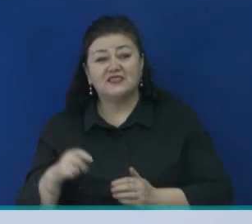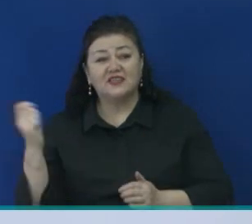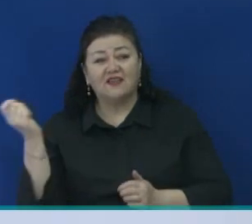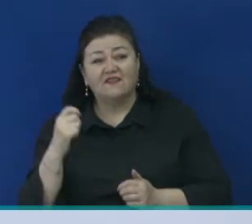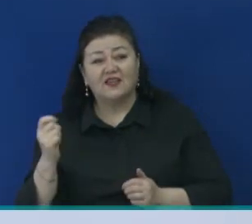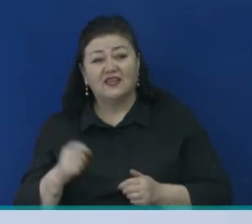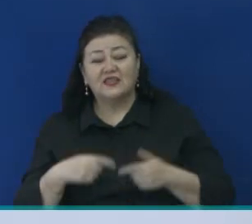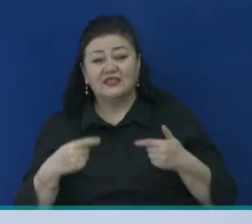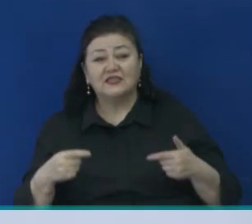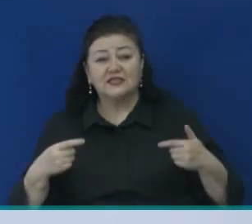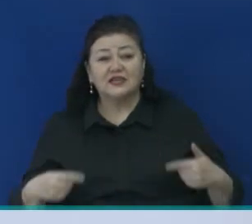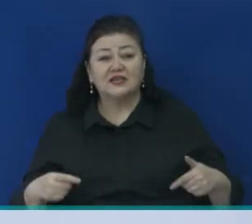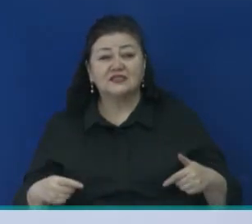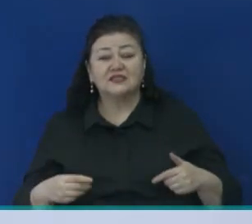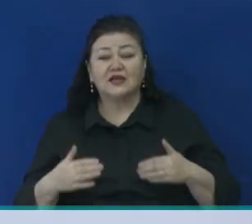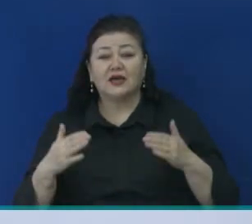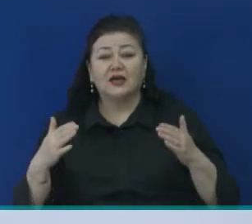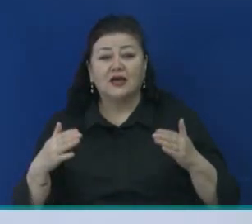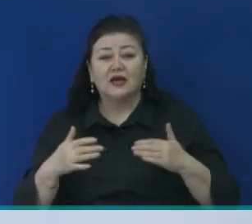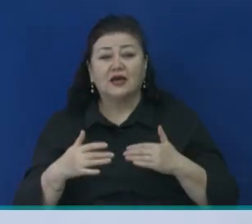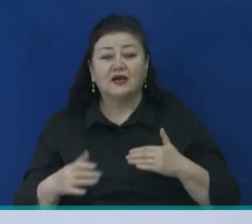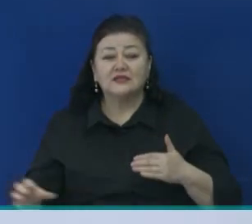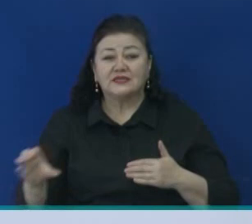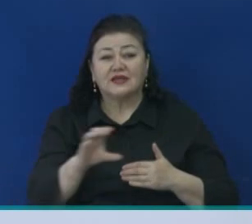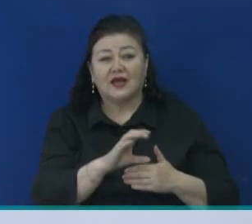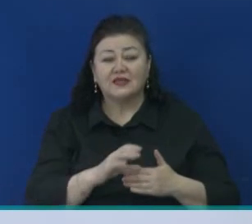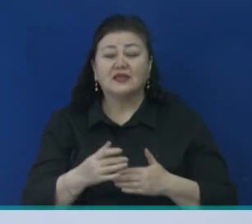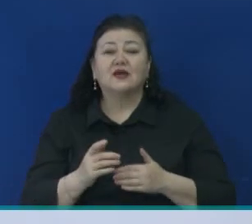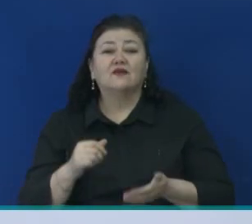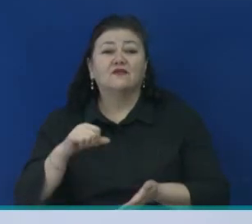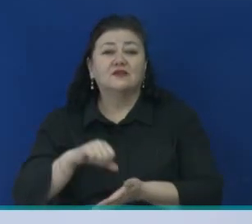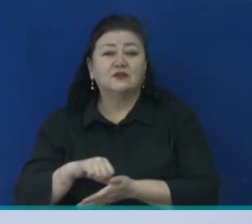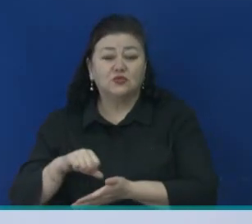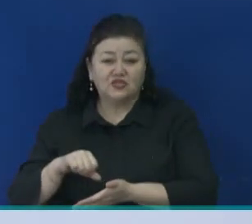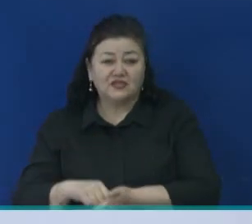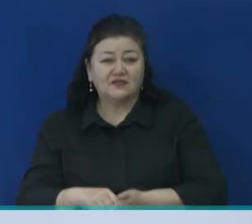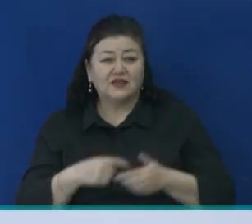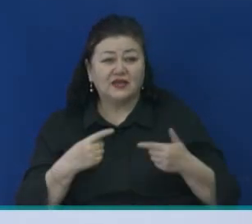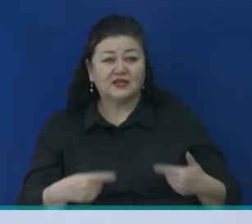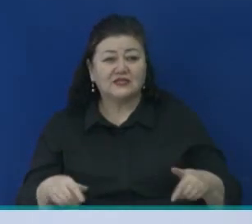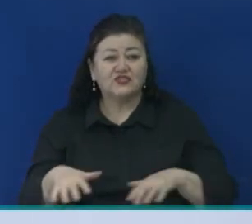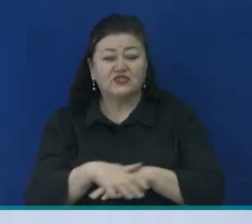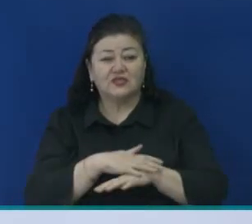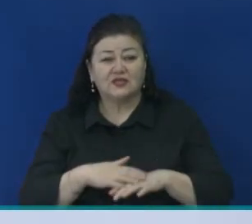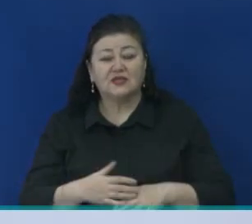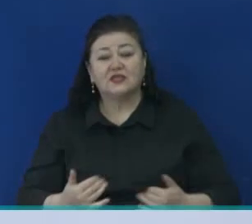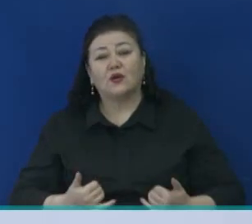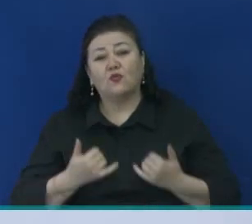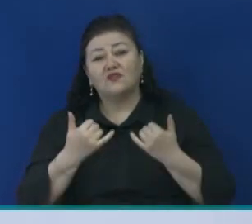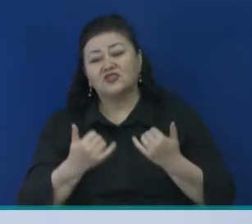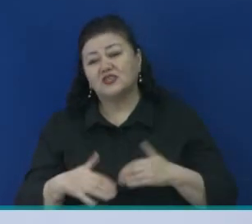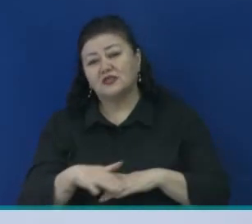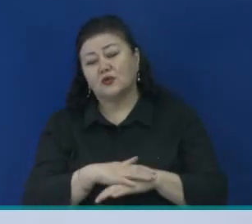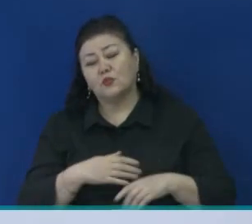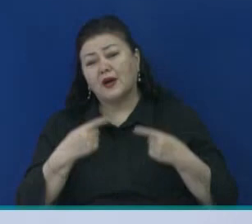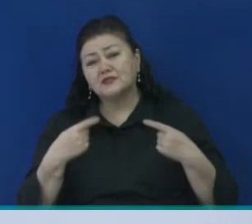республикалардан түрлі ұлт өкілдері қатысты. Бүгінде қатары сиреп бара жатқан майдангерлерге деген халықтың құрметі ерекше.